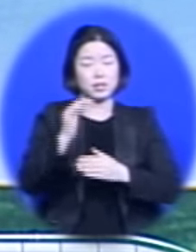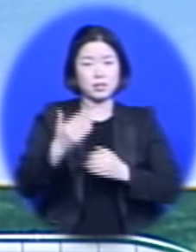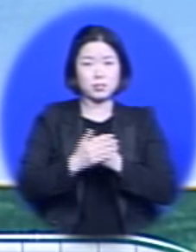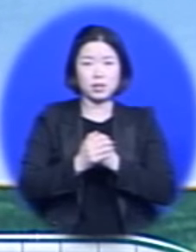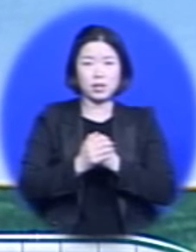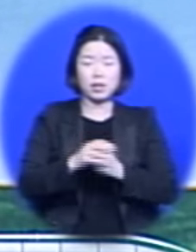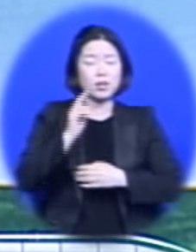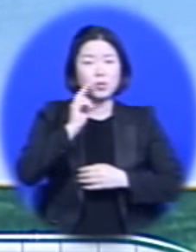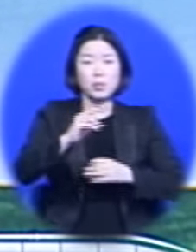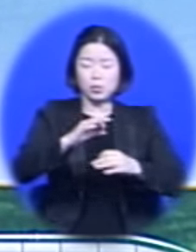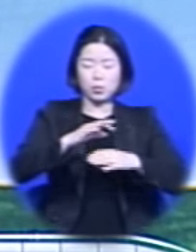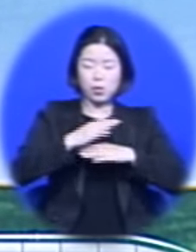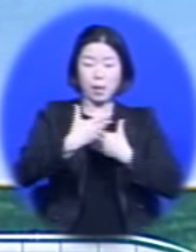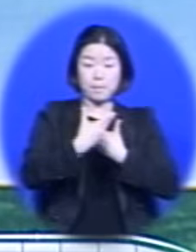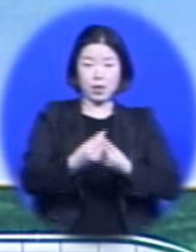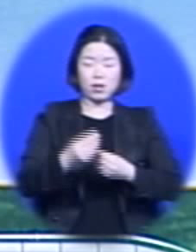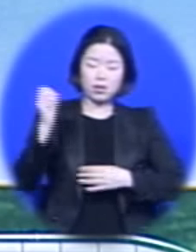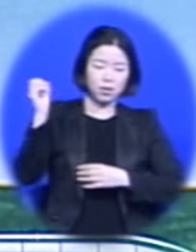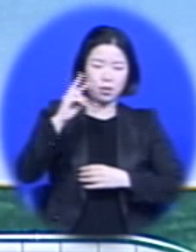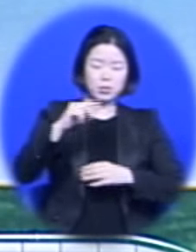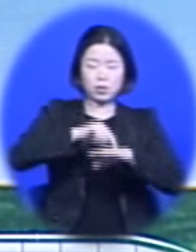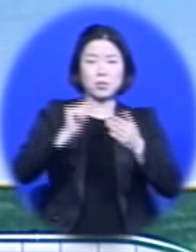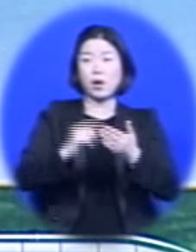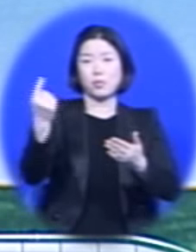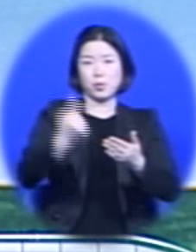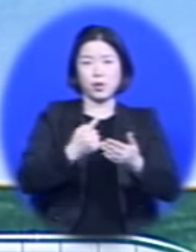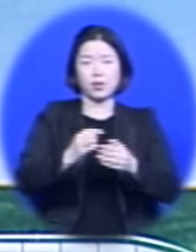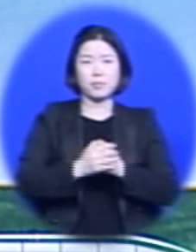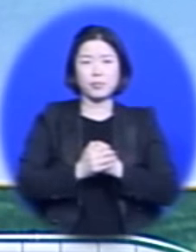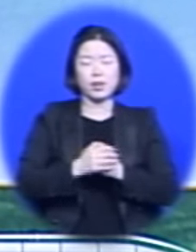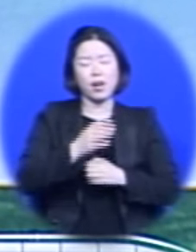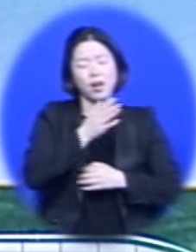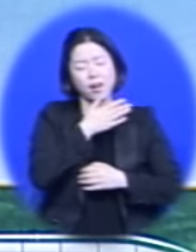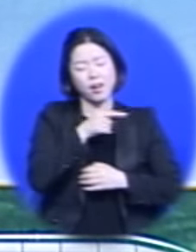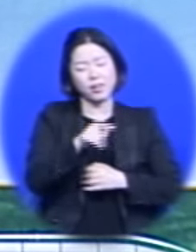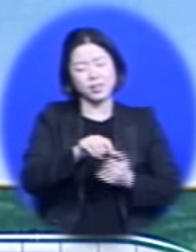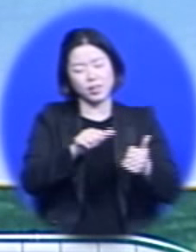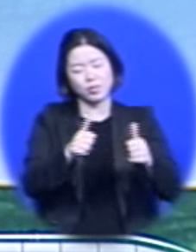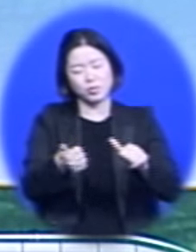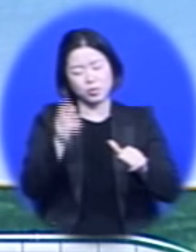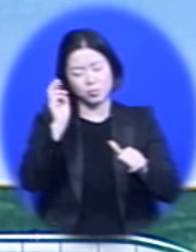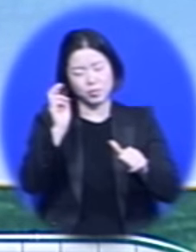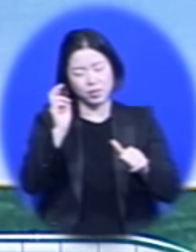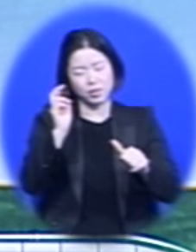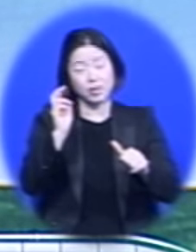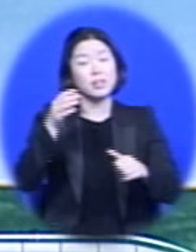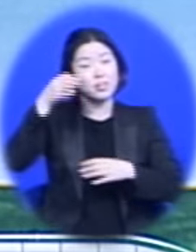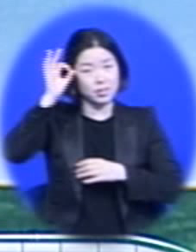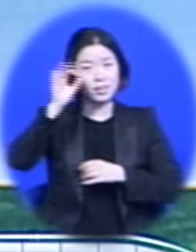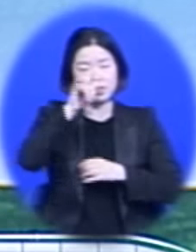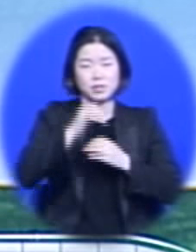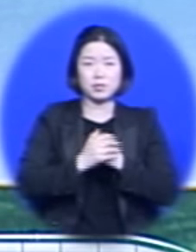너무나 놀라운 평강이 갑자기 마음에 임하는 겁니다. 아, 이것이 죽음인가 보다. 그런 생각이